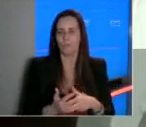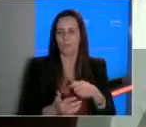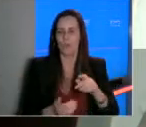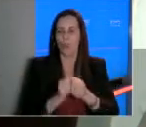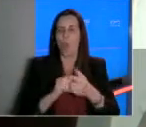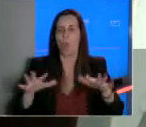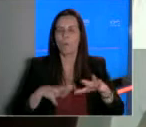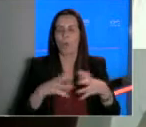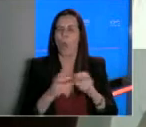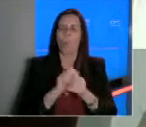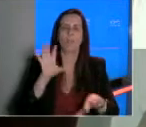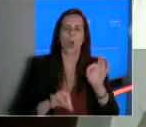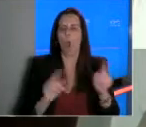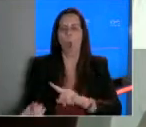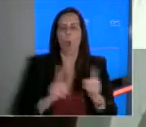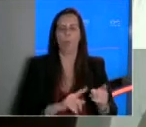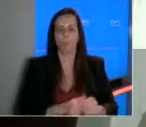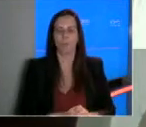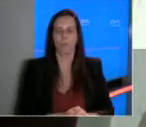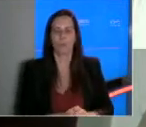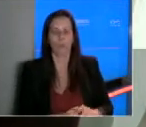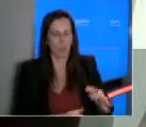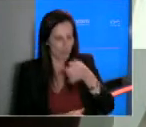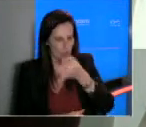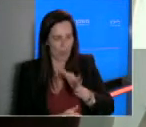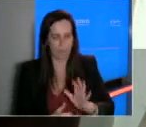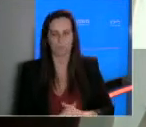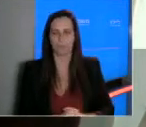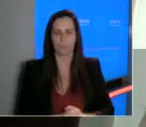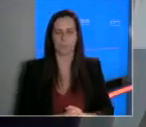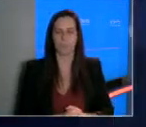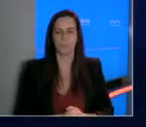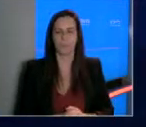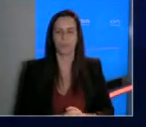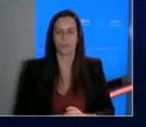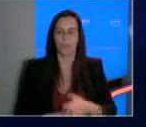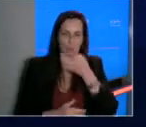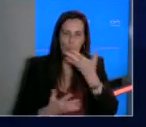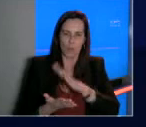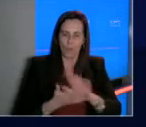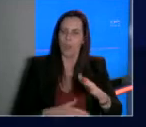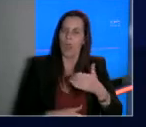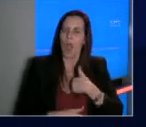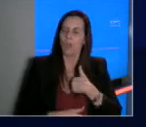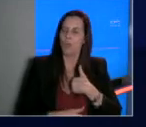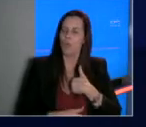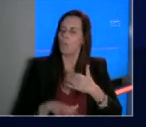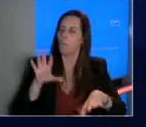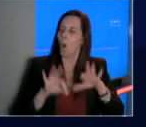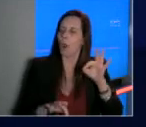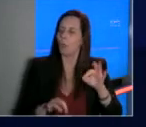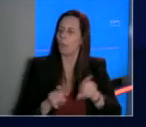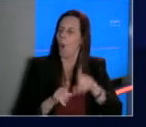שזה או אחדות או בחירות. אז אני רוצה לשאול את השאלה, דינה, רגע, ברשותכם. אני אשאל אותך שאלה מאוד פשוטה. אנחנו הולכים ומצביעים